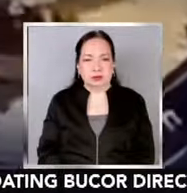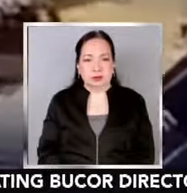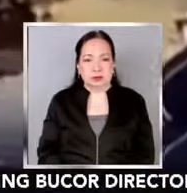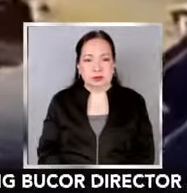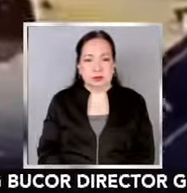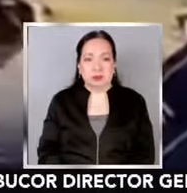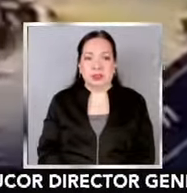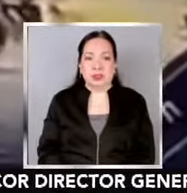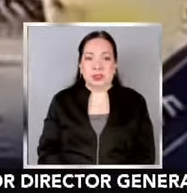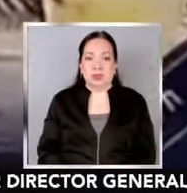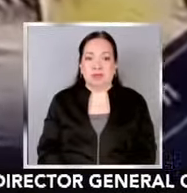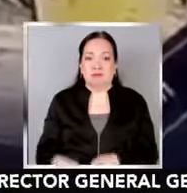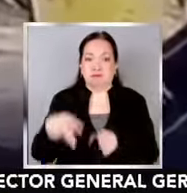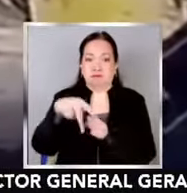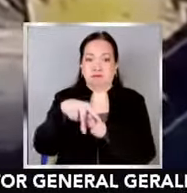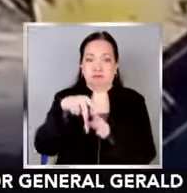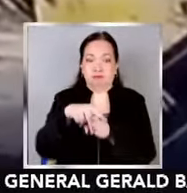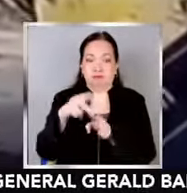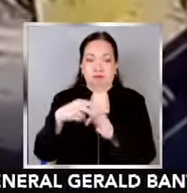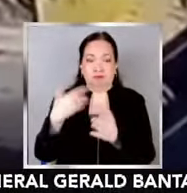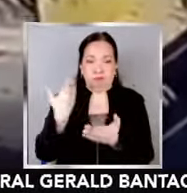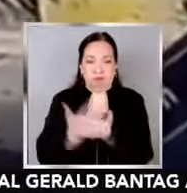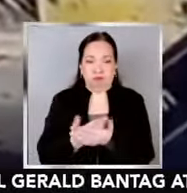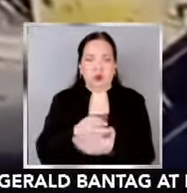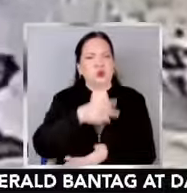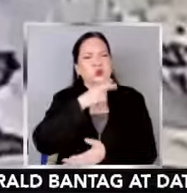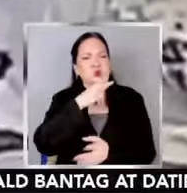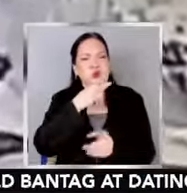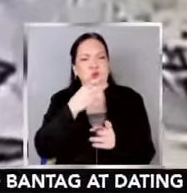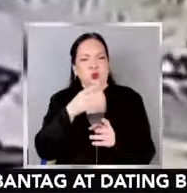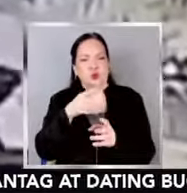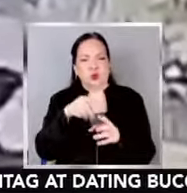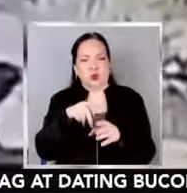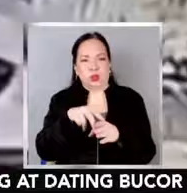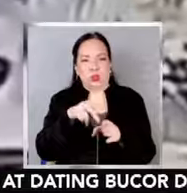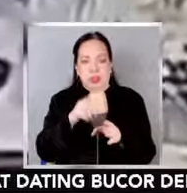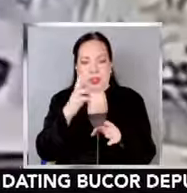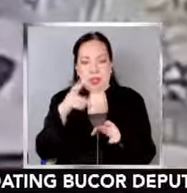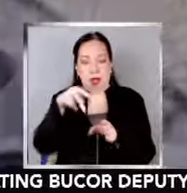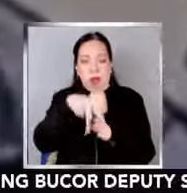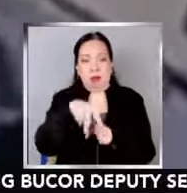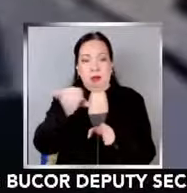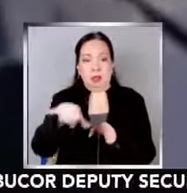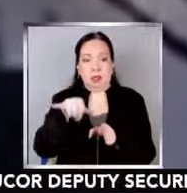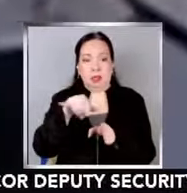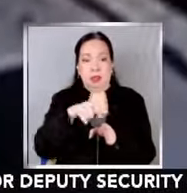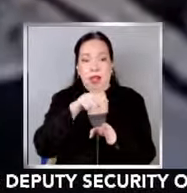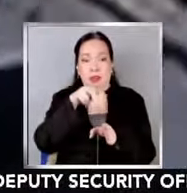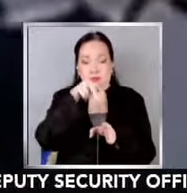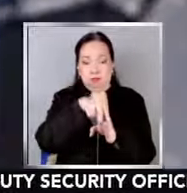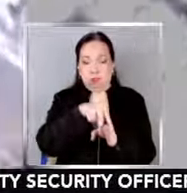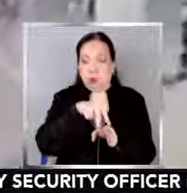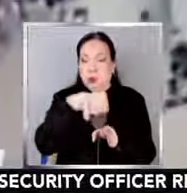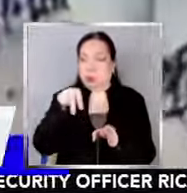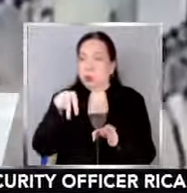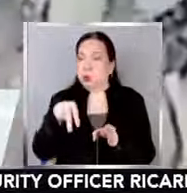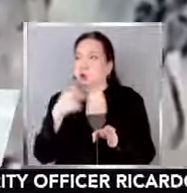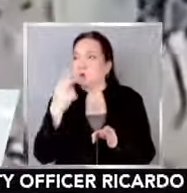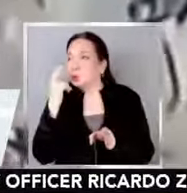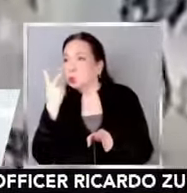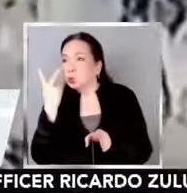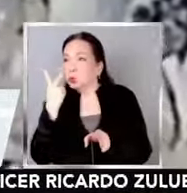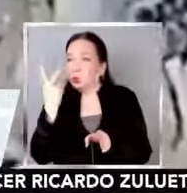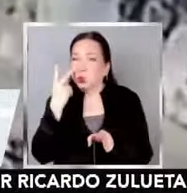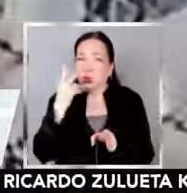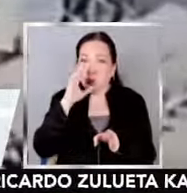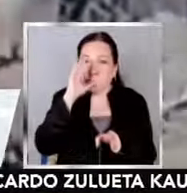Magkaangkas sa motorsiklong dumating ang mga suspect na iwan ang nasa manibela habang ang angkas. Sinipat kung tulog ang may-ari saka kinuha ang